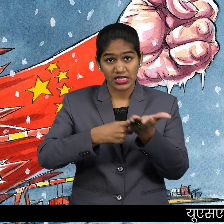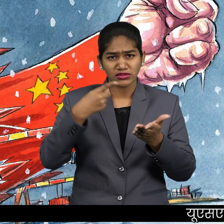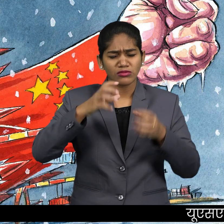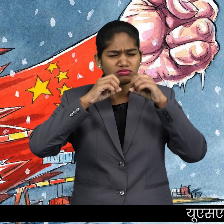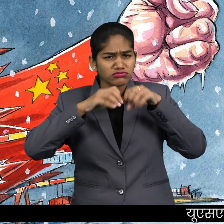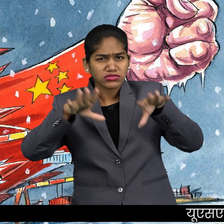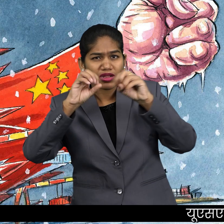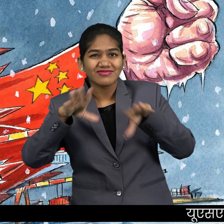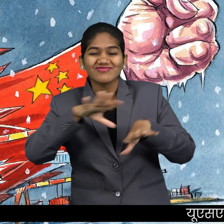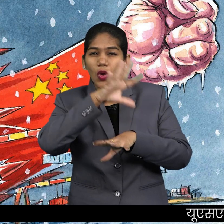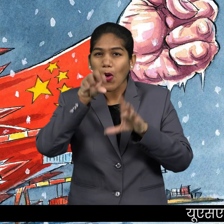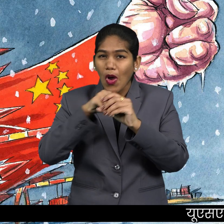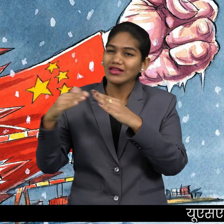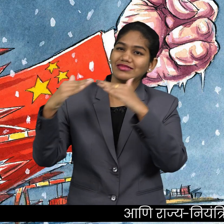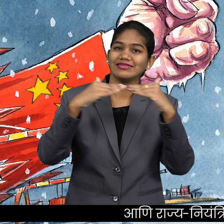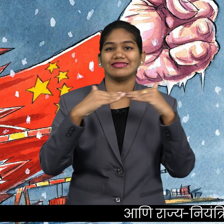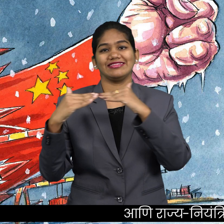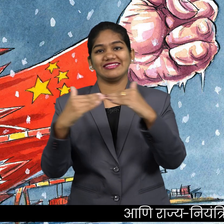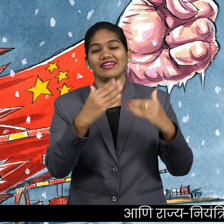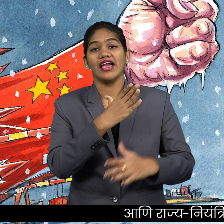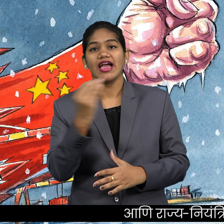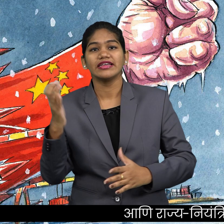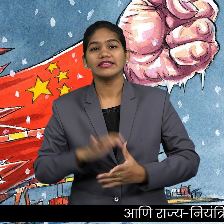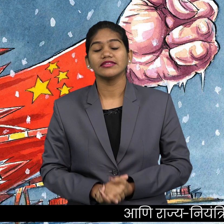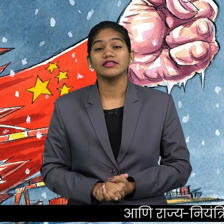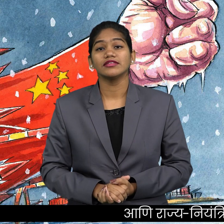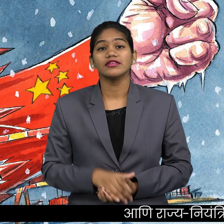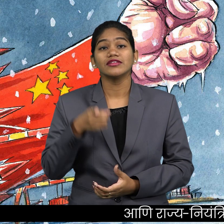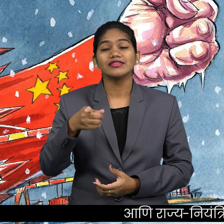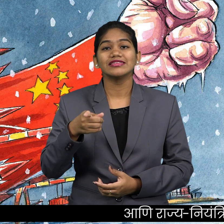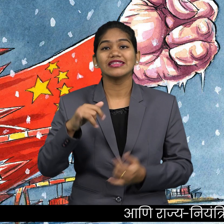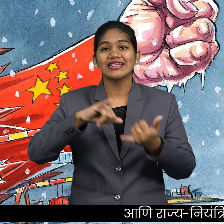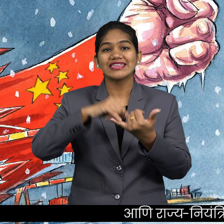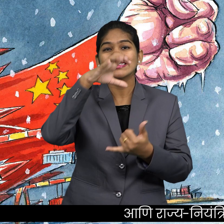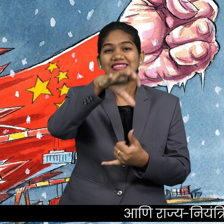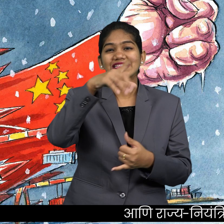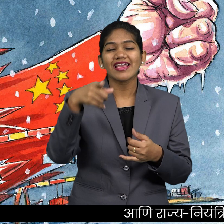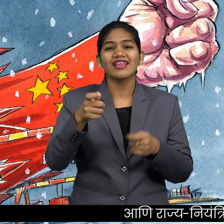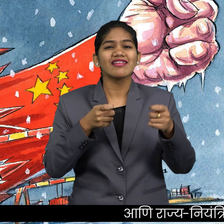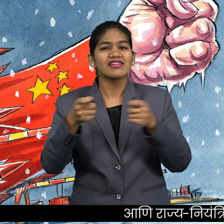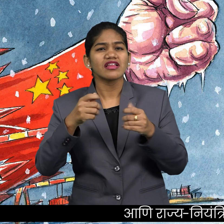USSRने समानता आणि राज्य नियंत्रित विकासाला प्रोत्साहन दिले,